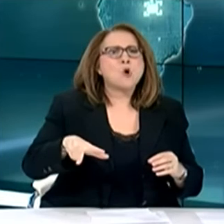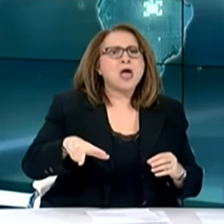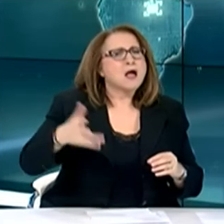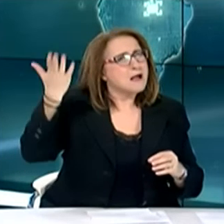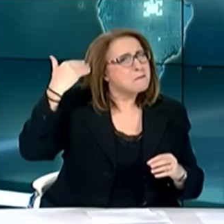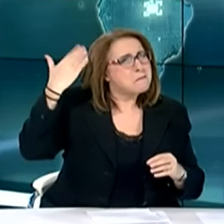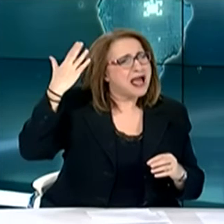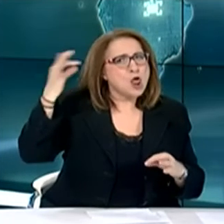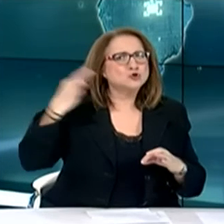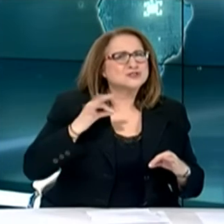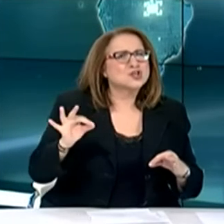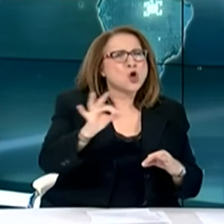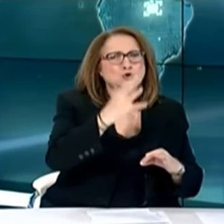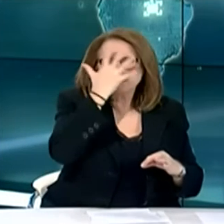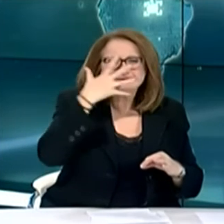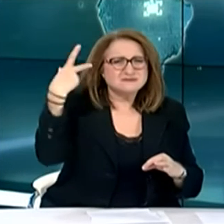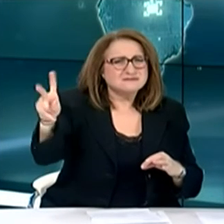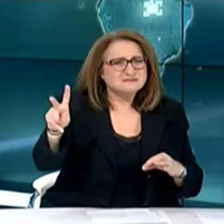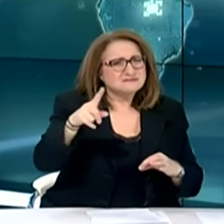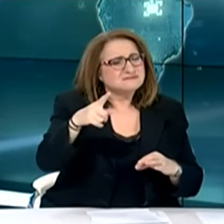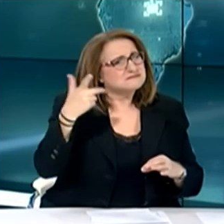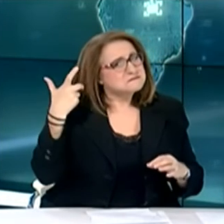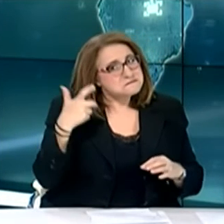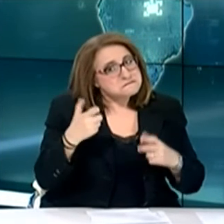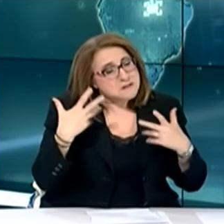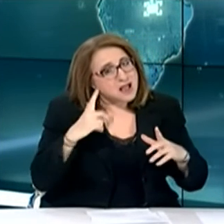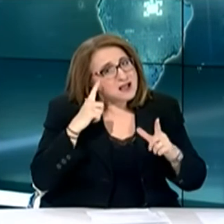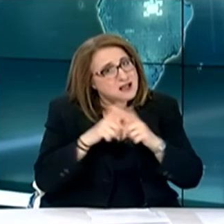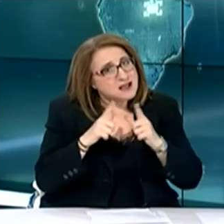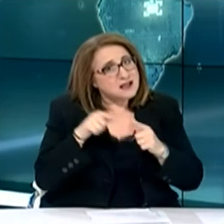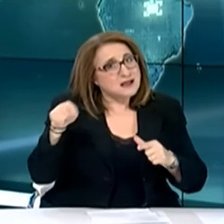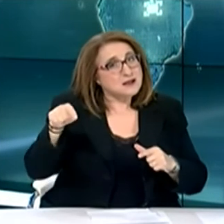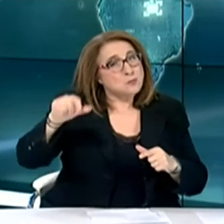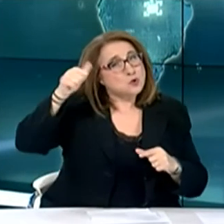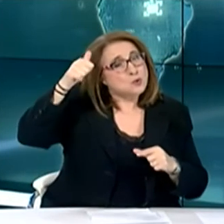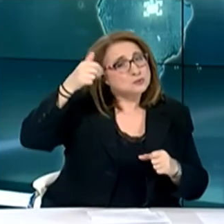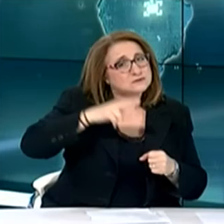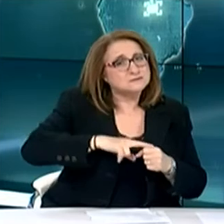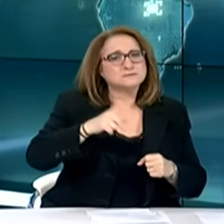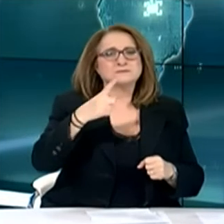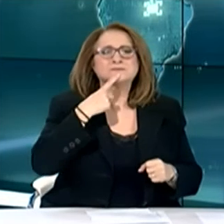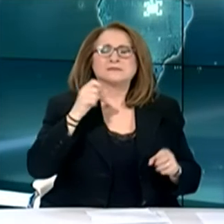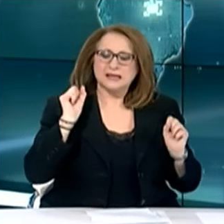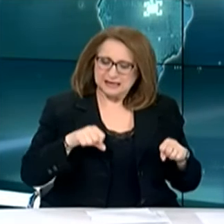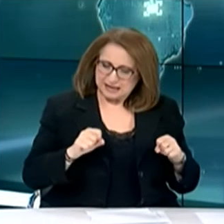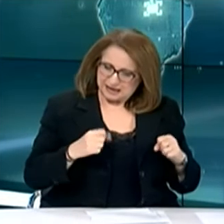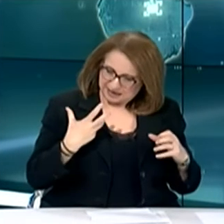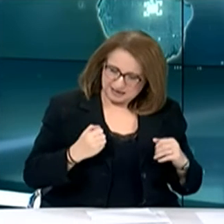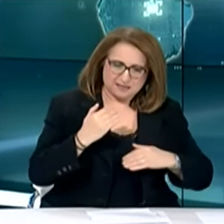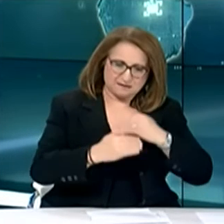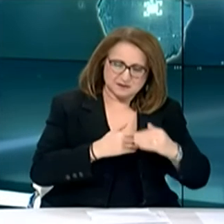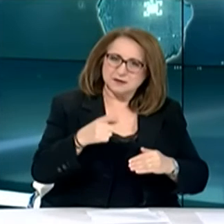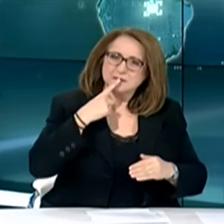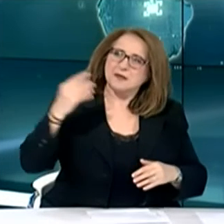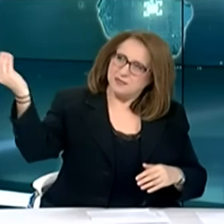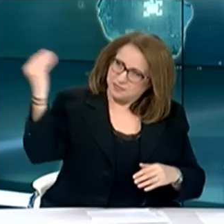Μπορείτε να μας πείτε περισσότερα για αυτό, πώς έφτασε στην Ελλάδα, αν υπάρχει ειδική διαδικασία με την οποία έχει προβλεφθεί και στην πατρίδα μας να γίνει εισαγωγή και